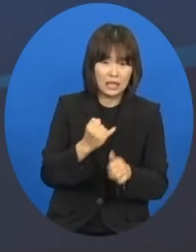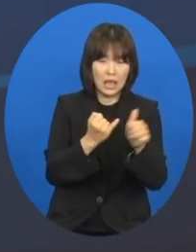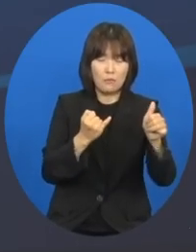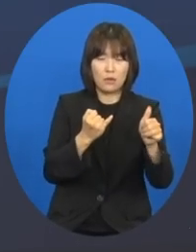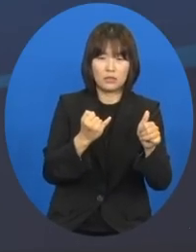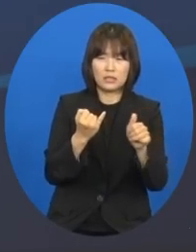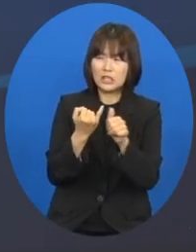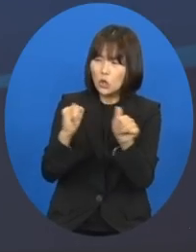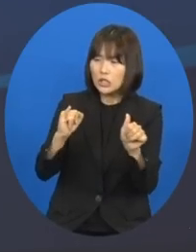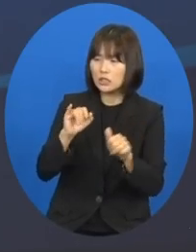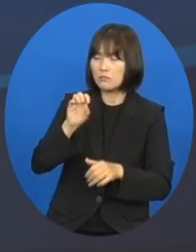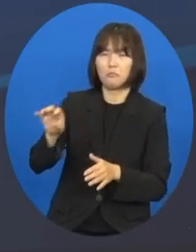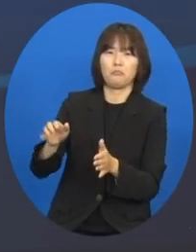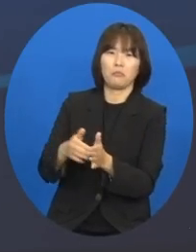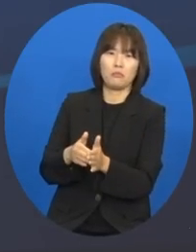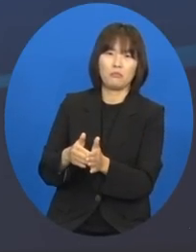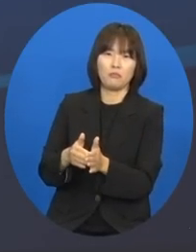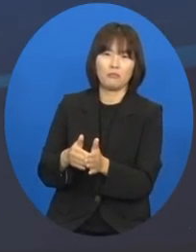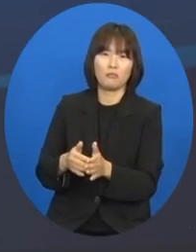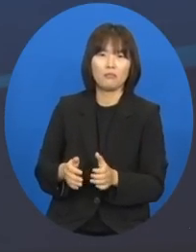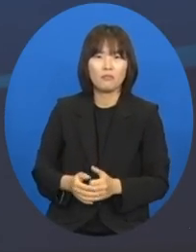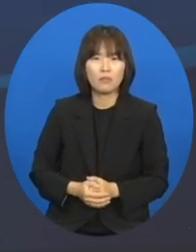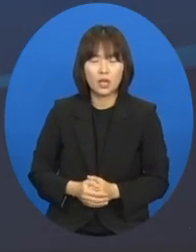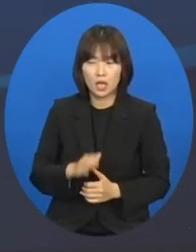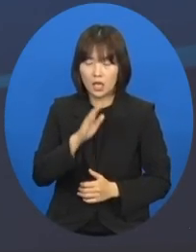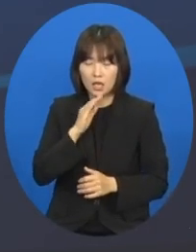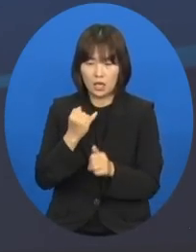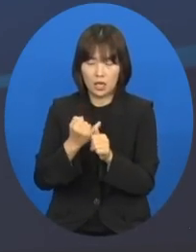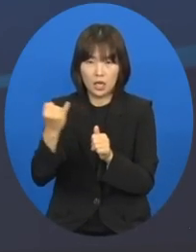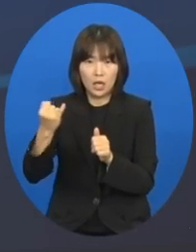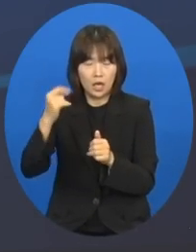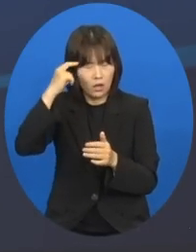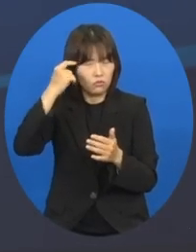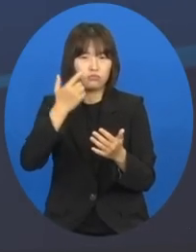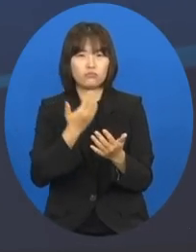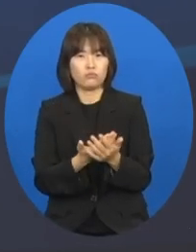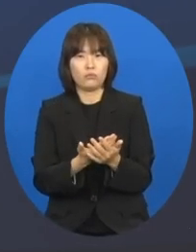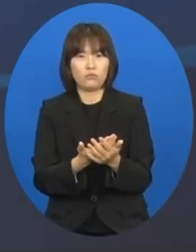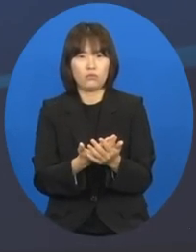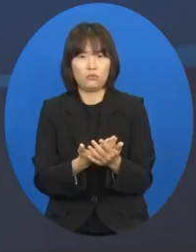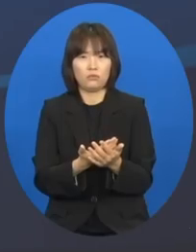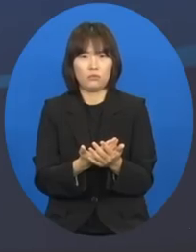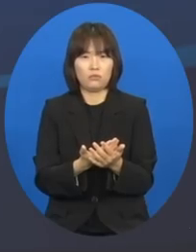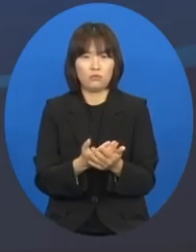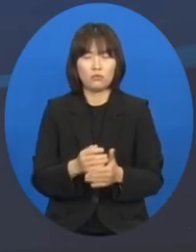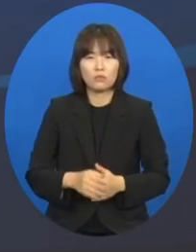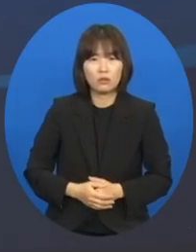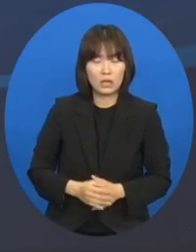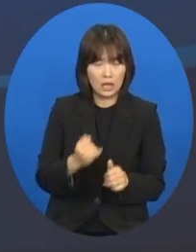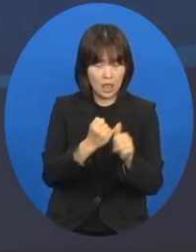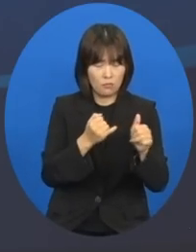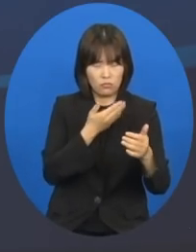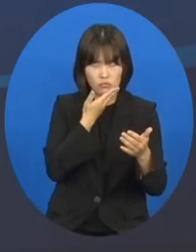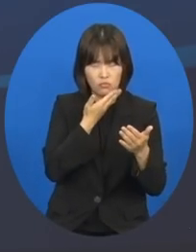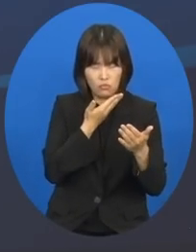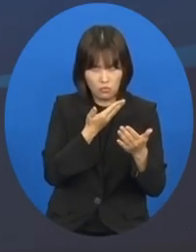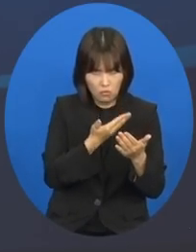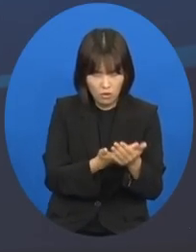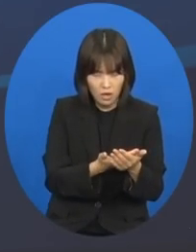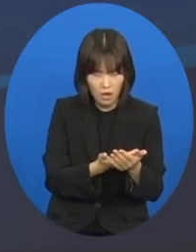이혼하자는 거예요 이게 충격을 받으신 거예요 정말 그 남편을 존귀하게 세우기